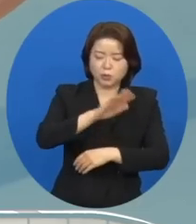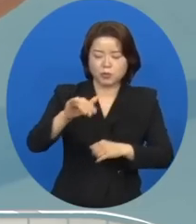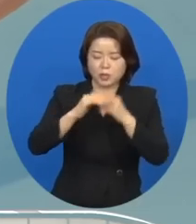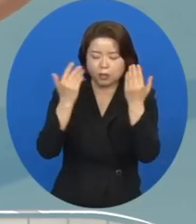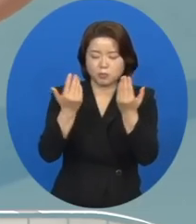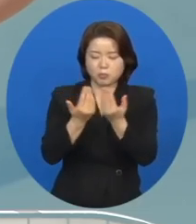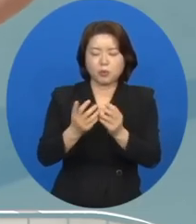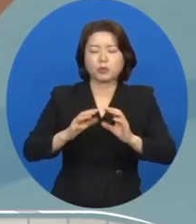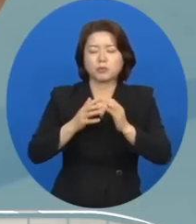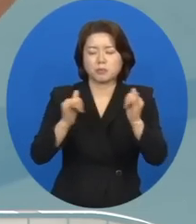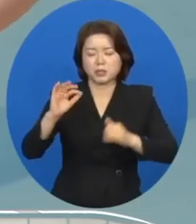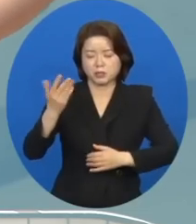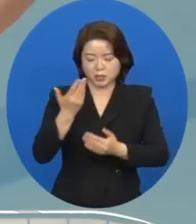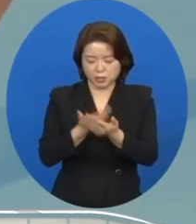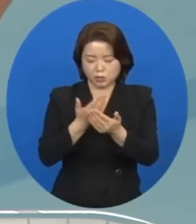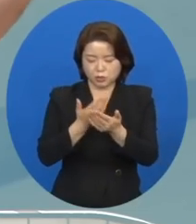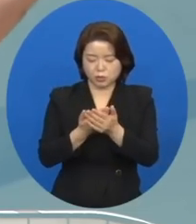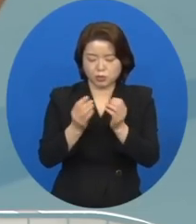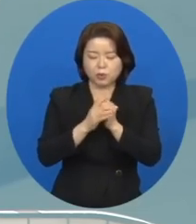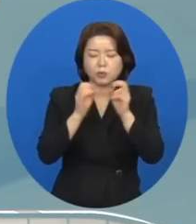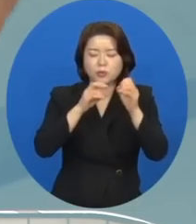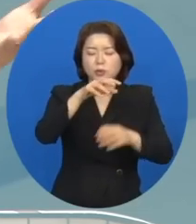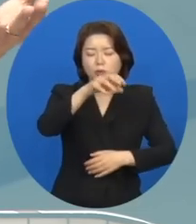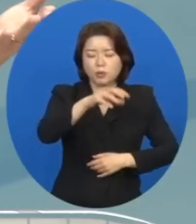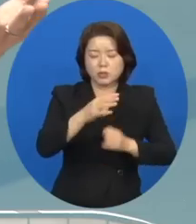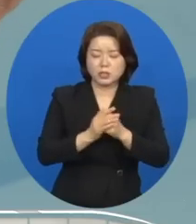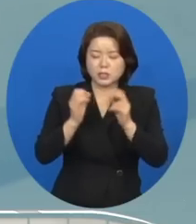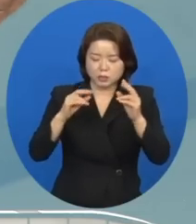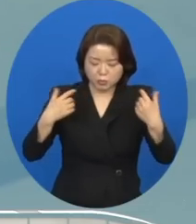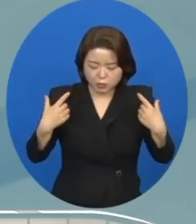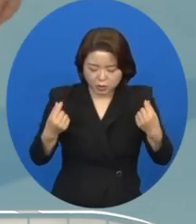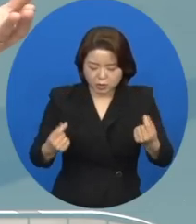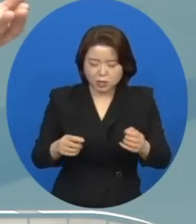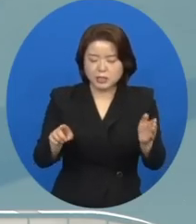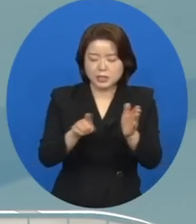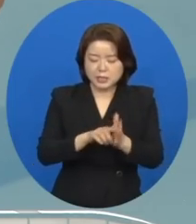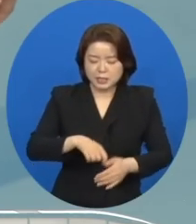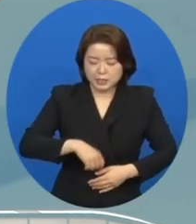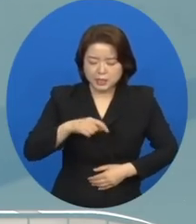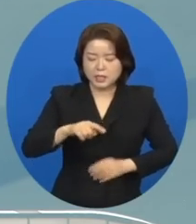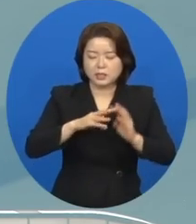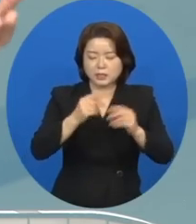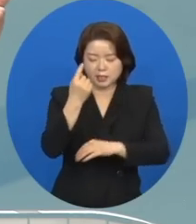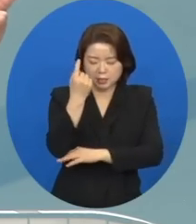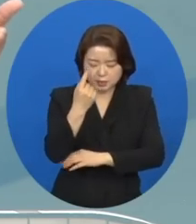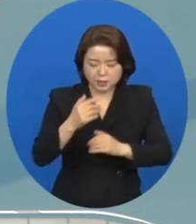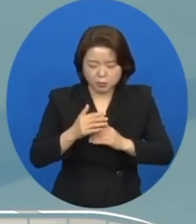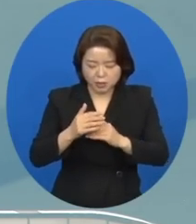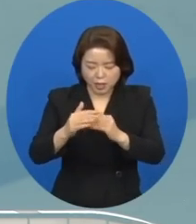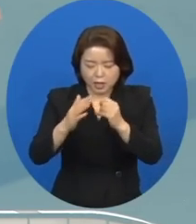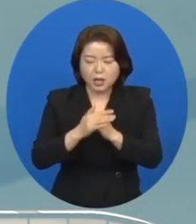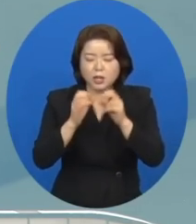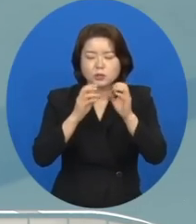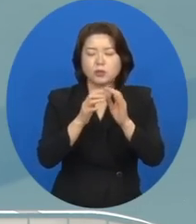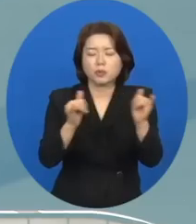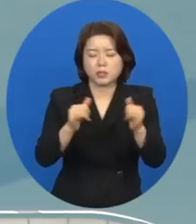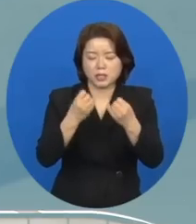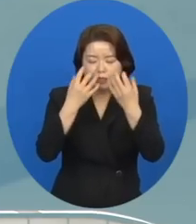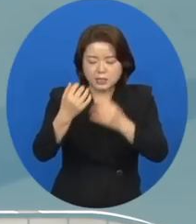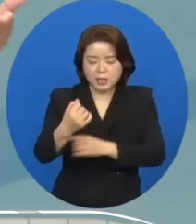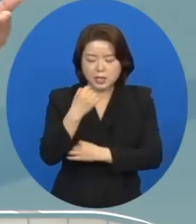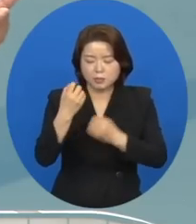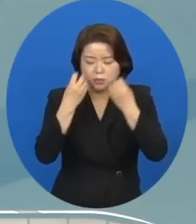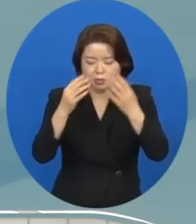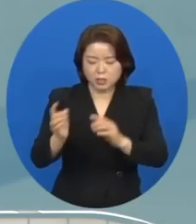주의 백성들이 되게 하여 주시며 선교주에서 지금도 신실하게 그 땅을 지키며 나아가는 우리 선교사님들에게 새 힘과